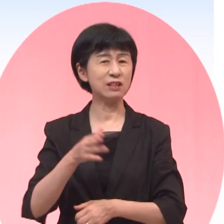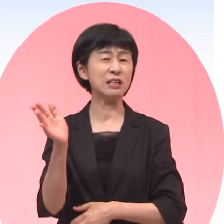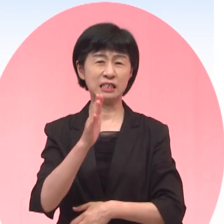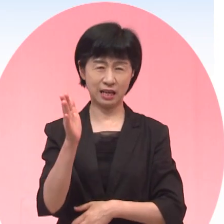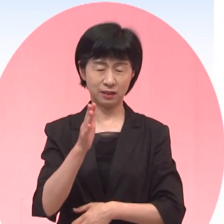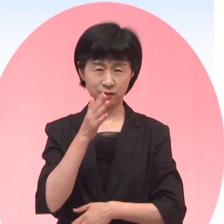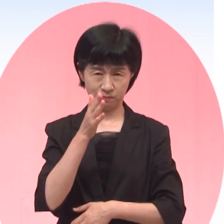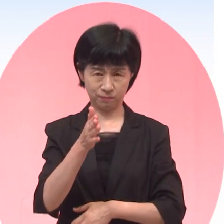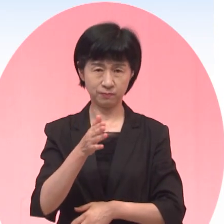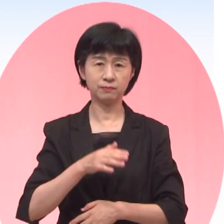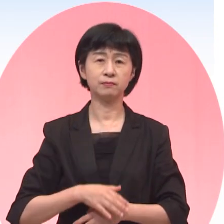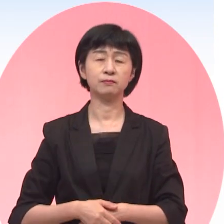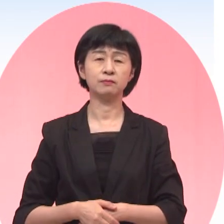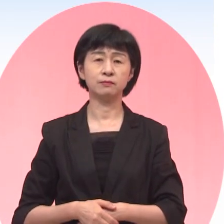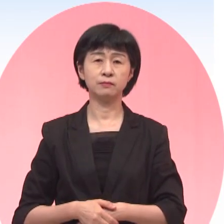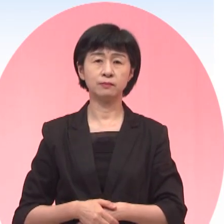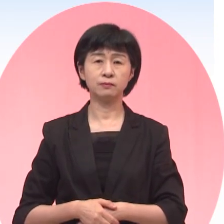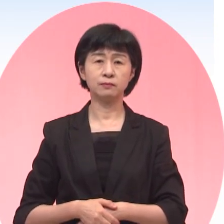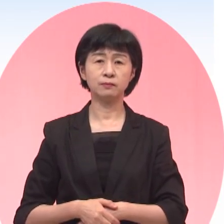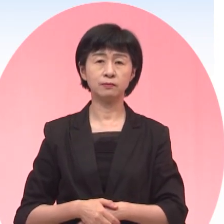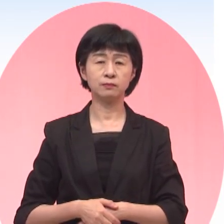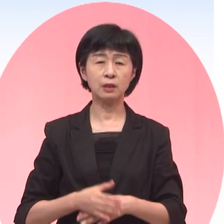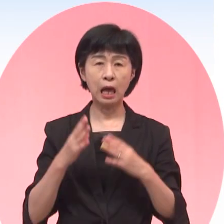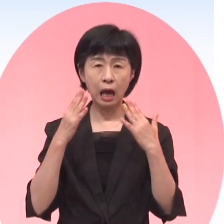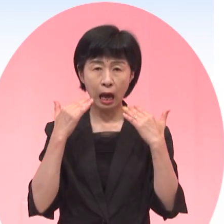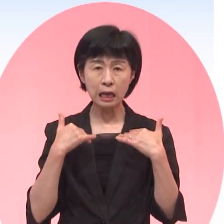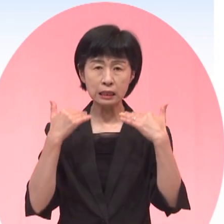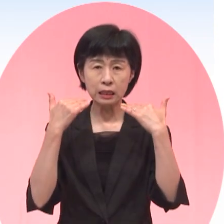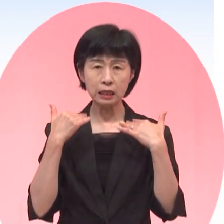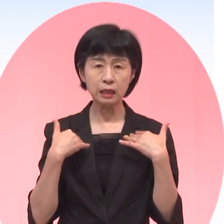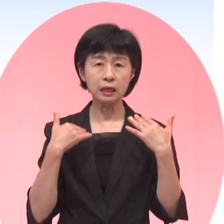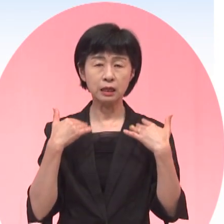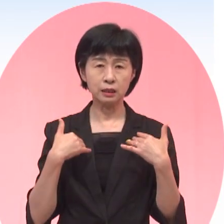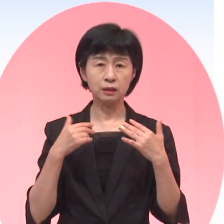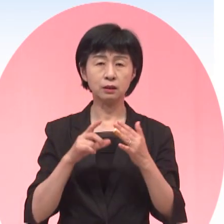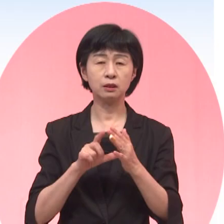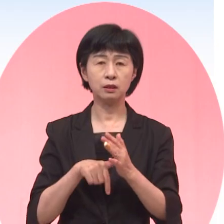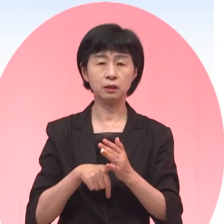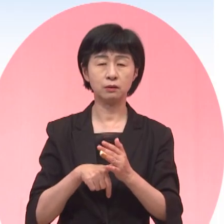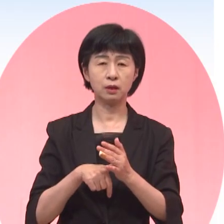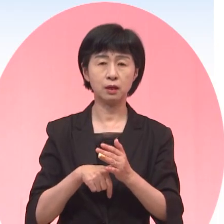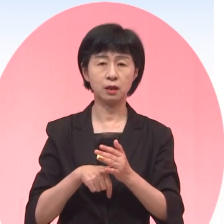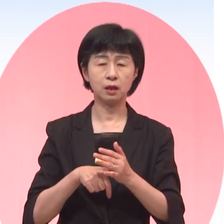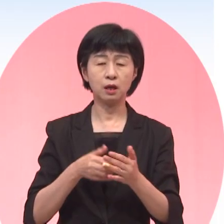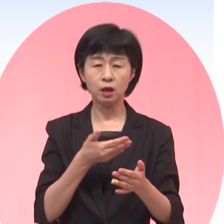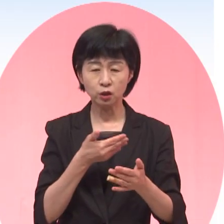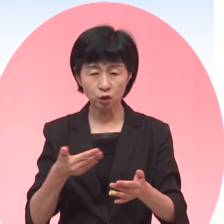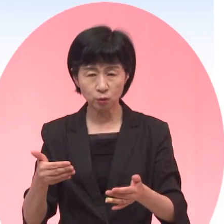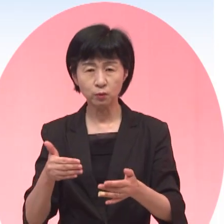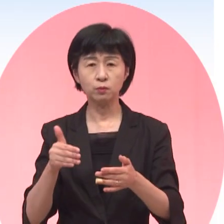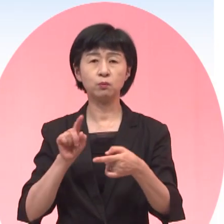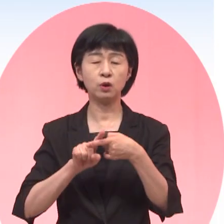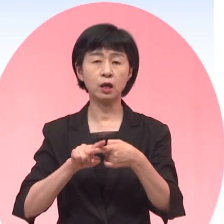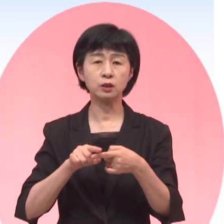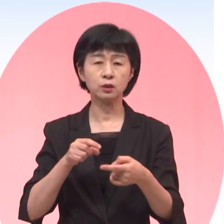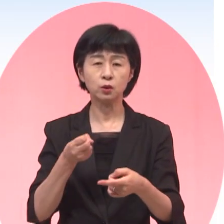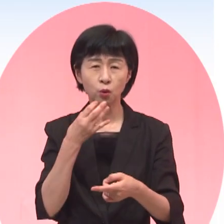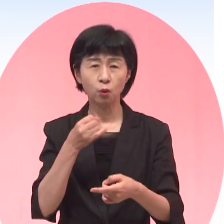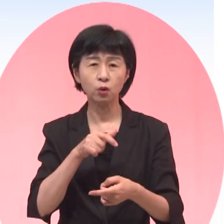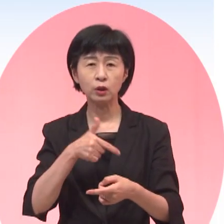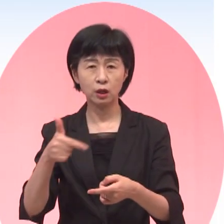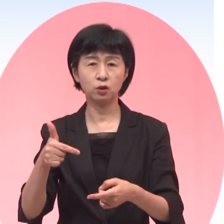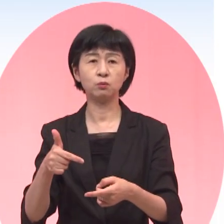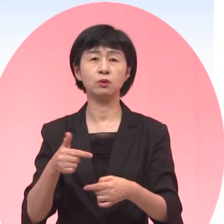ようにしましょう。汗をかいた時には水分のほかに塩分の補給も忘れずにしまし